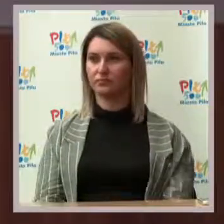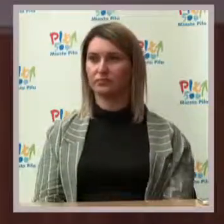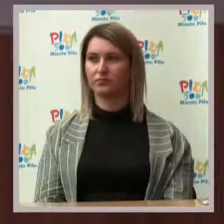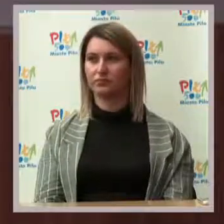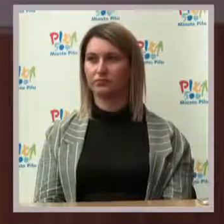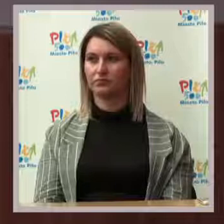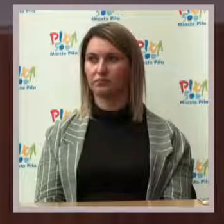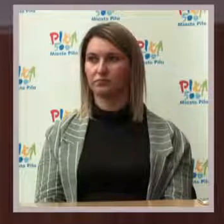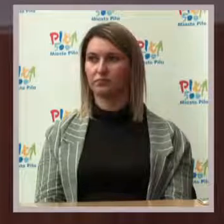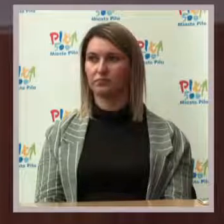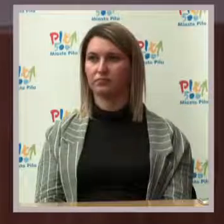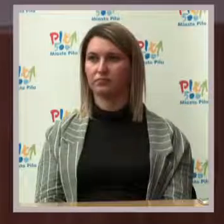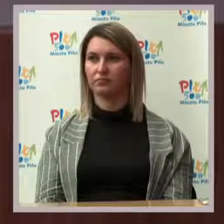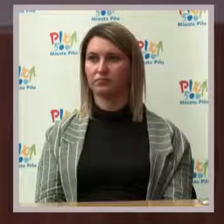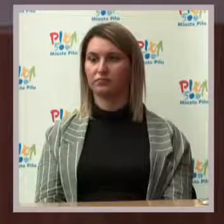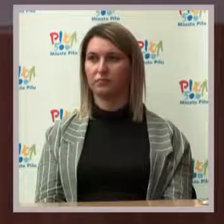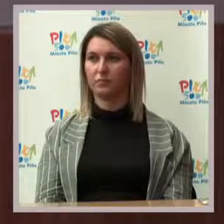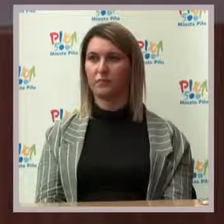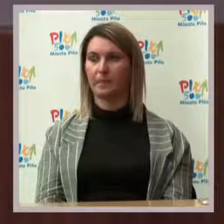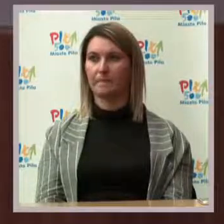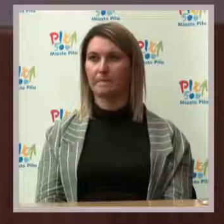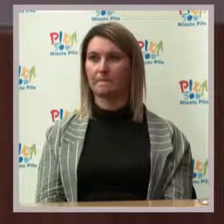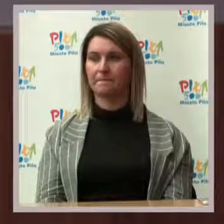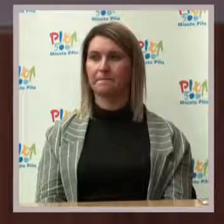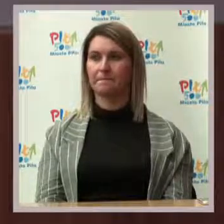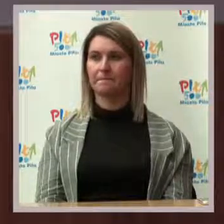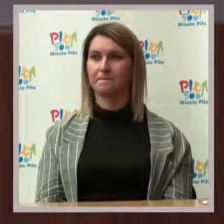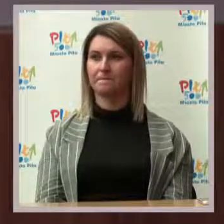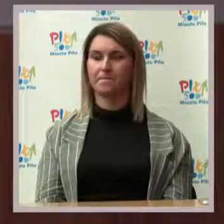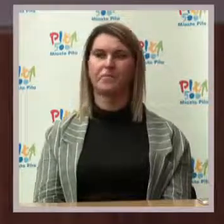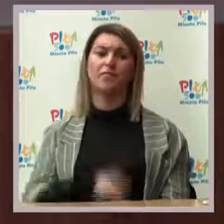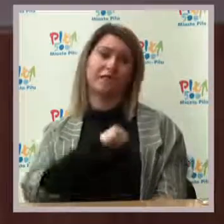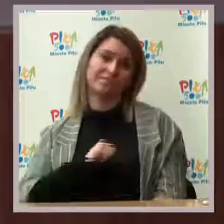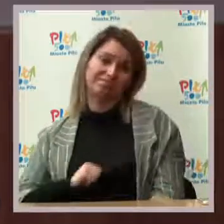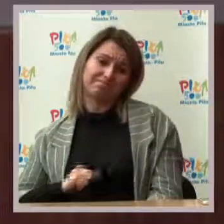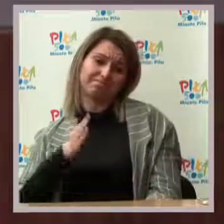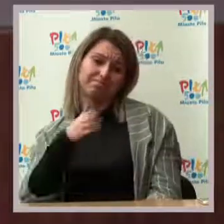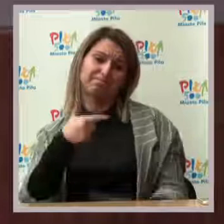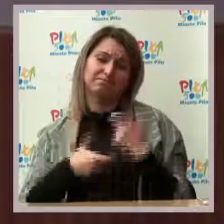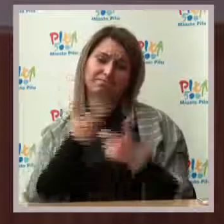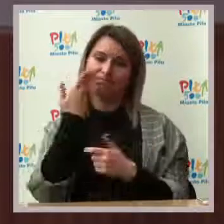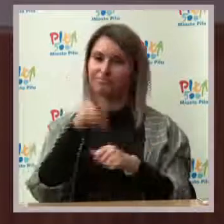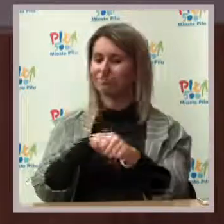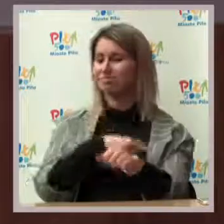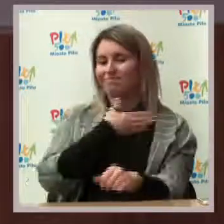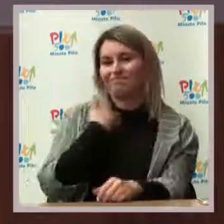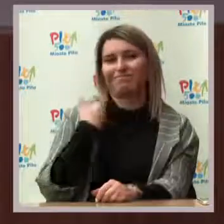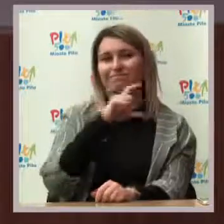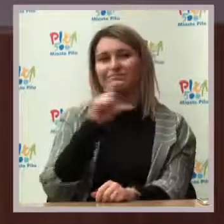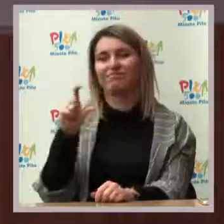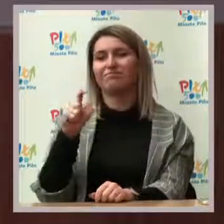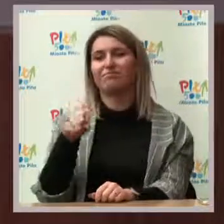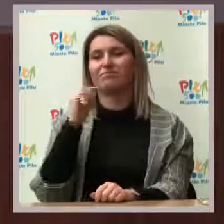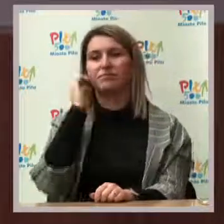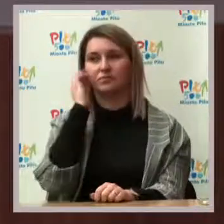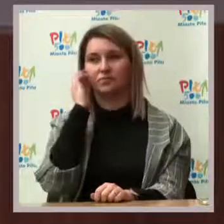bo samodzielnie będziemy robić to po pierwsze długo, a czasu nie mamy zbyt wiele,